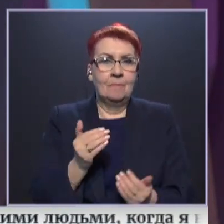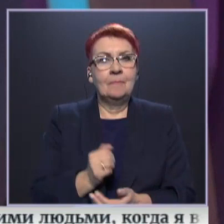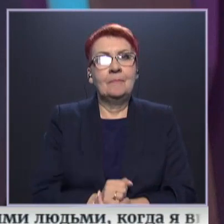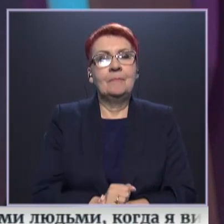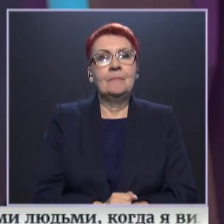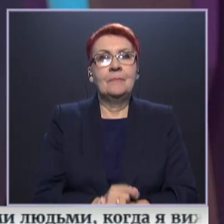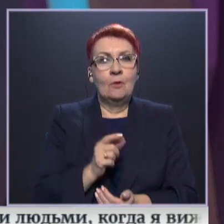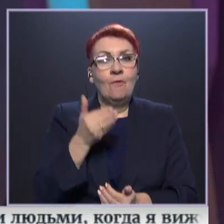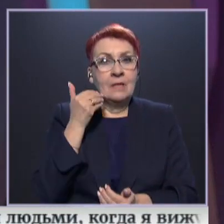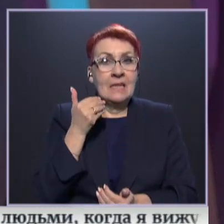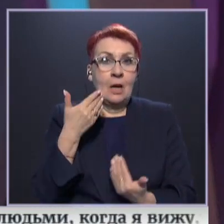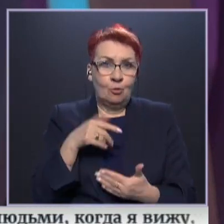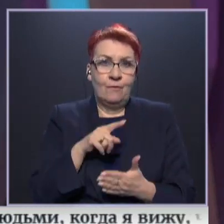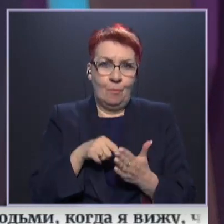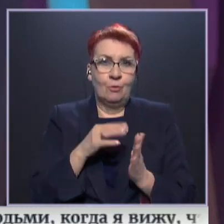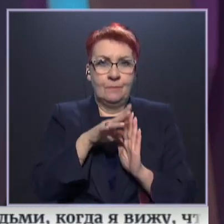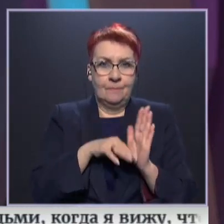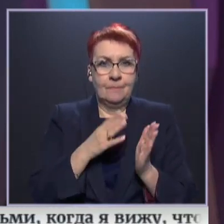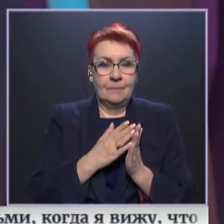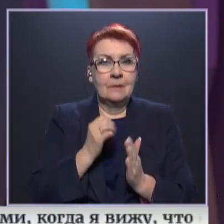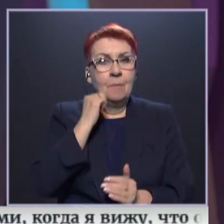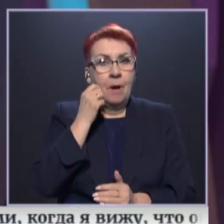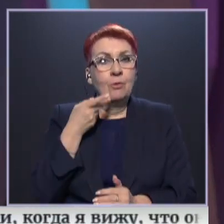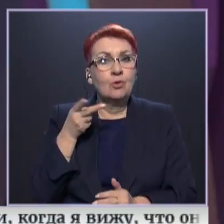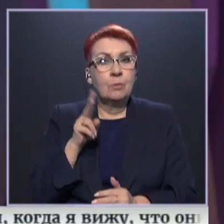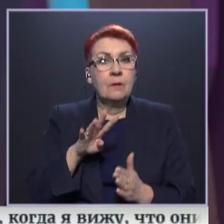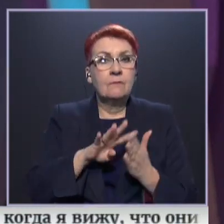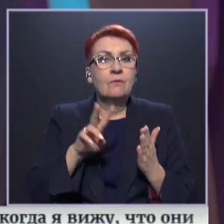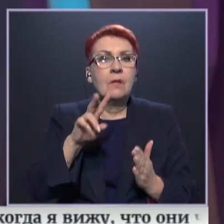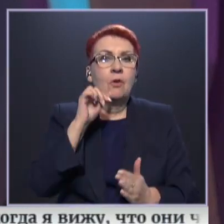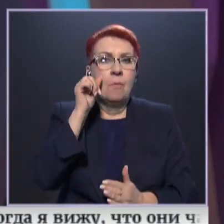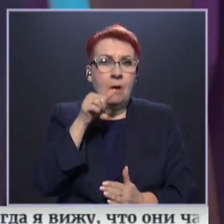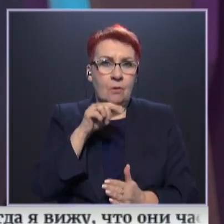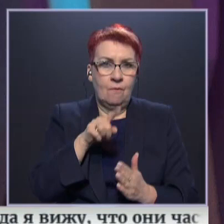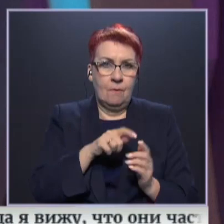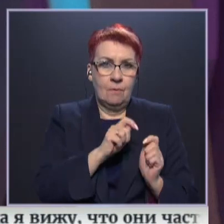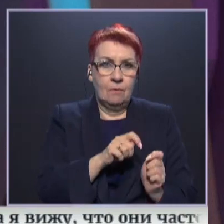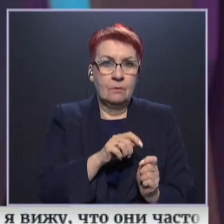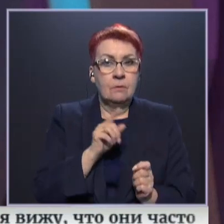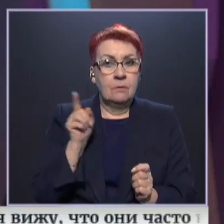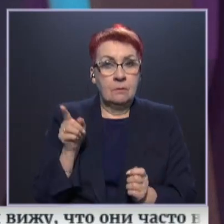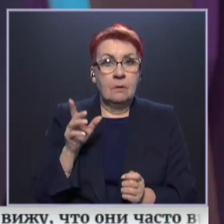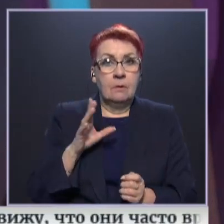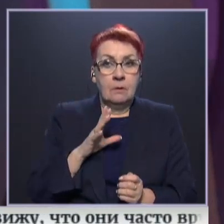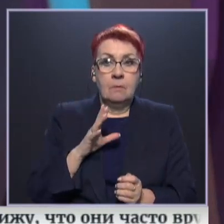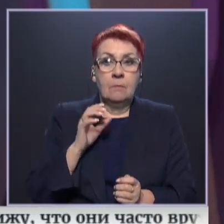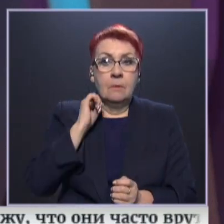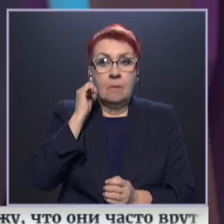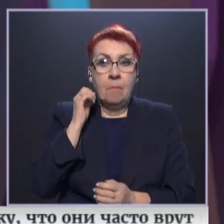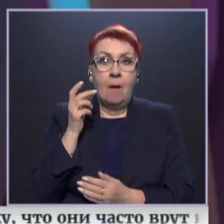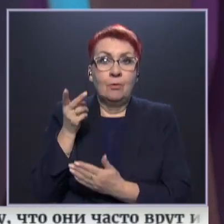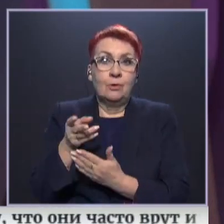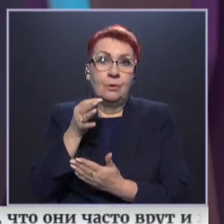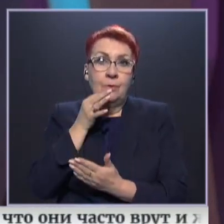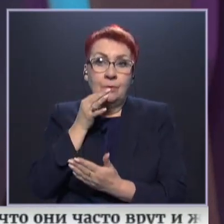вы прислали заранее. Батюшка, здравствуйте. Моя бабушка умерла в 92-м году. Я легла в ее гроб, чтобы попробовать, удобно ей будет лежать